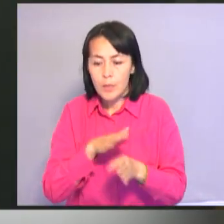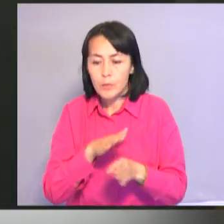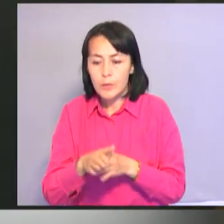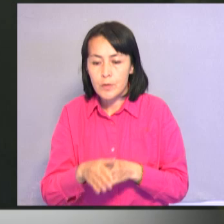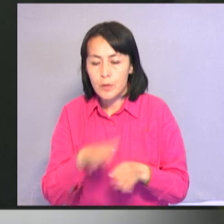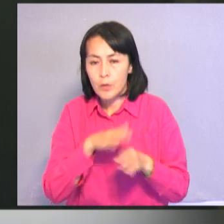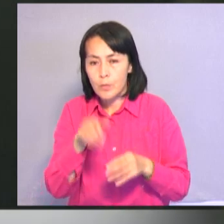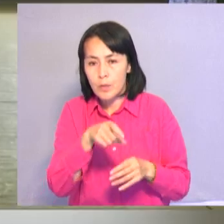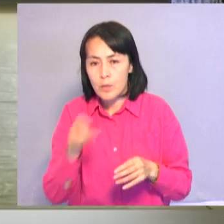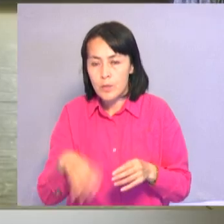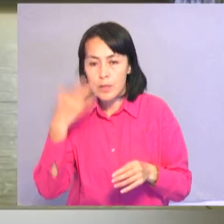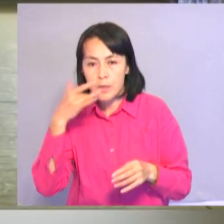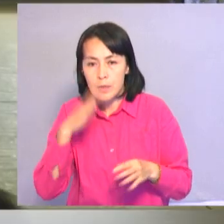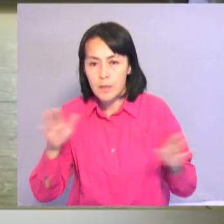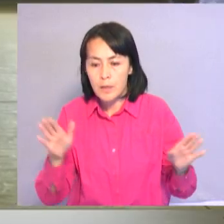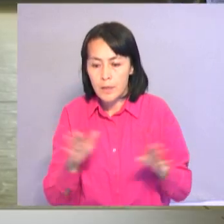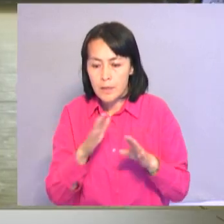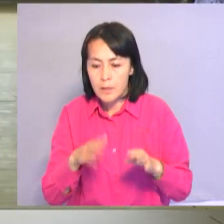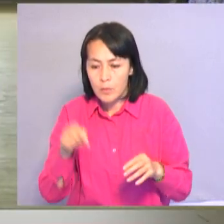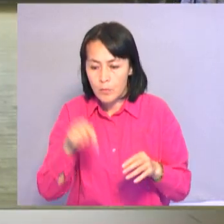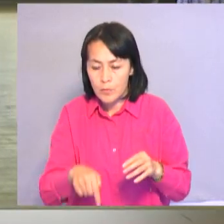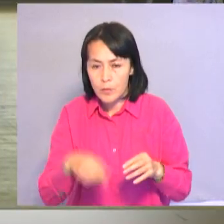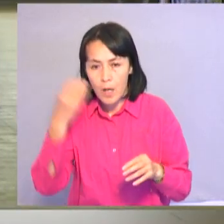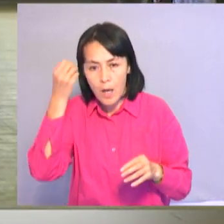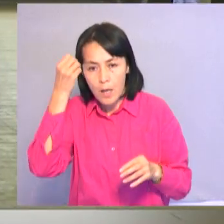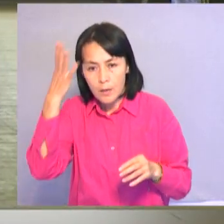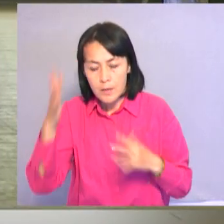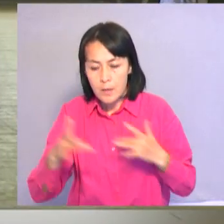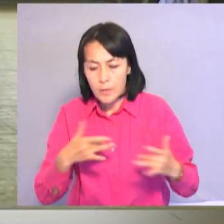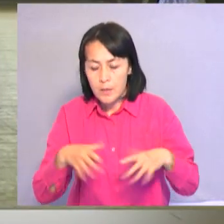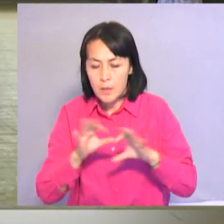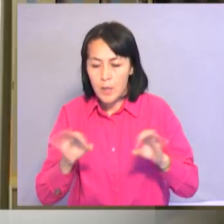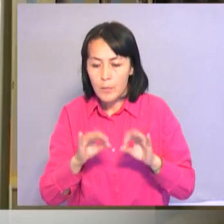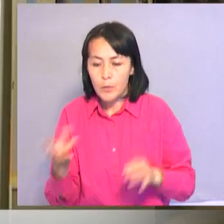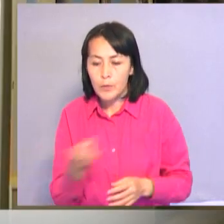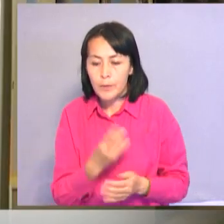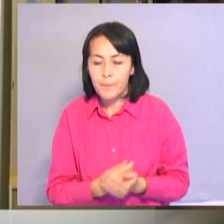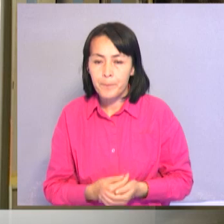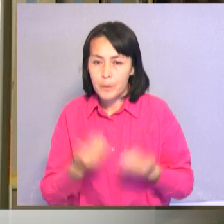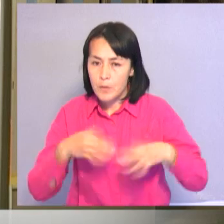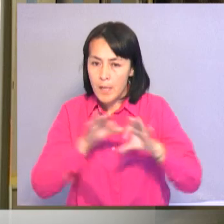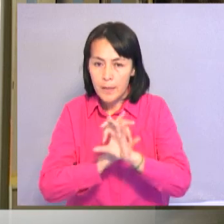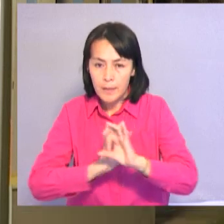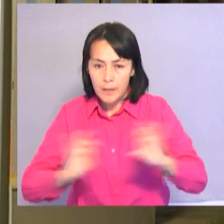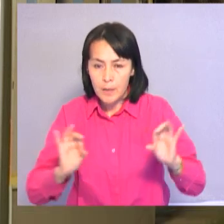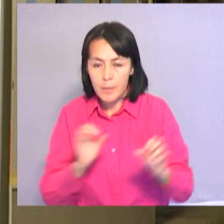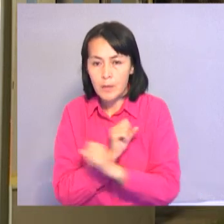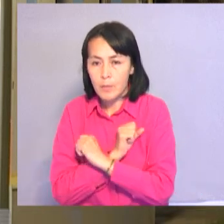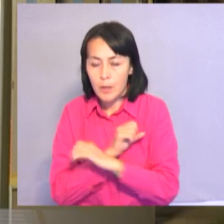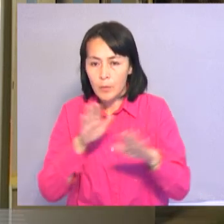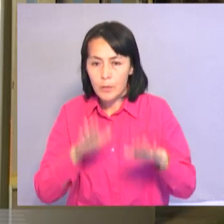жатыр. Ұйымдастырушылар шетелдің әншілерін емес, жергілікті таланттарды дәріптеу керек дейді. Осындай керемет парк